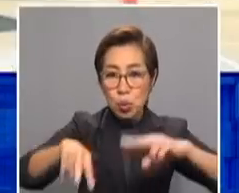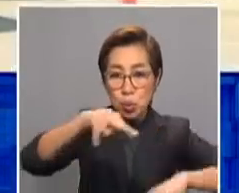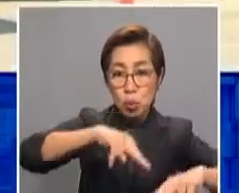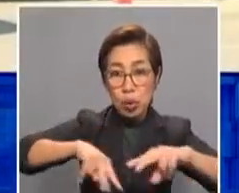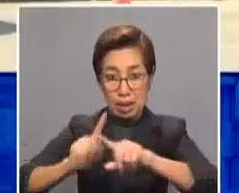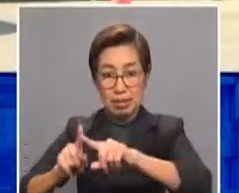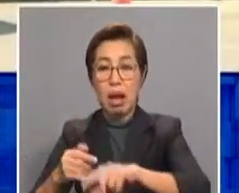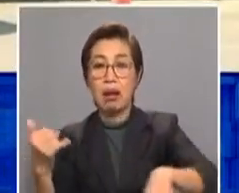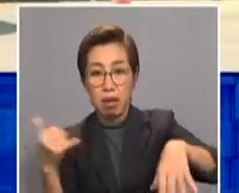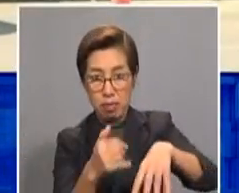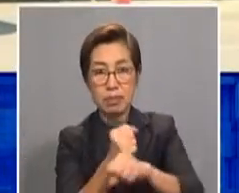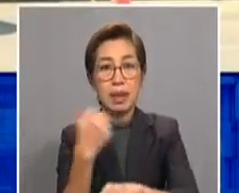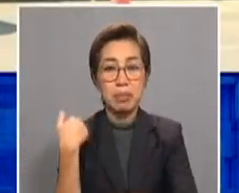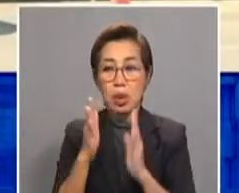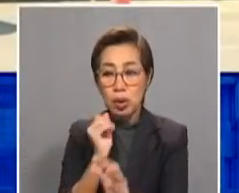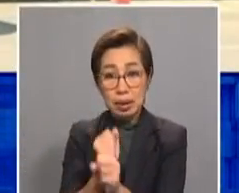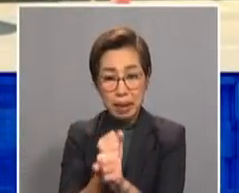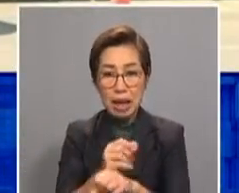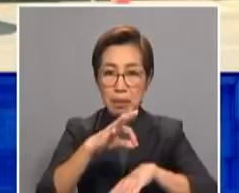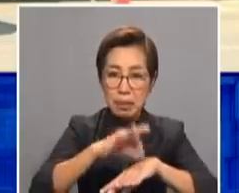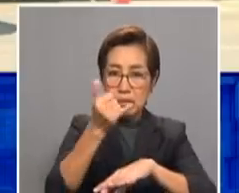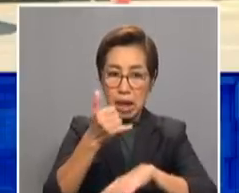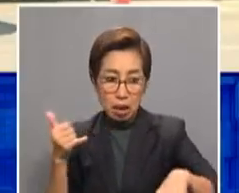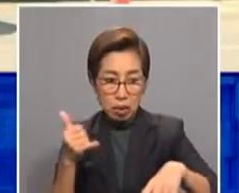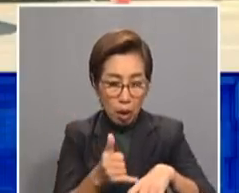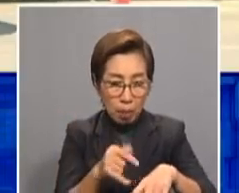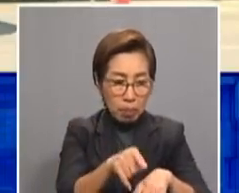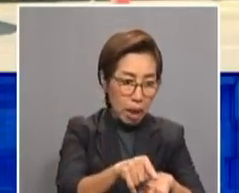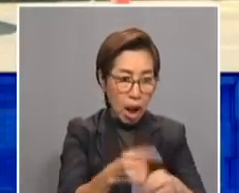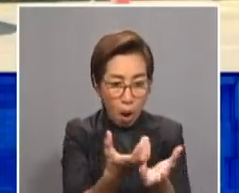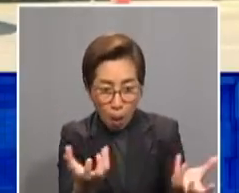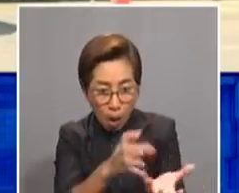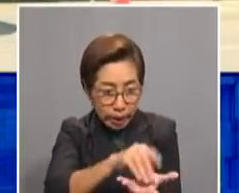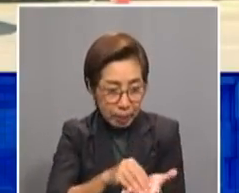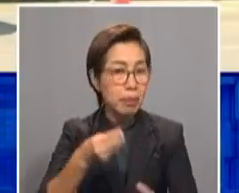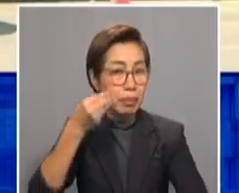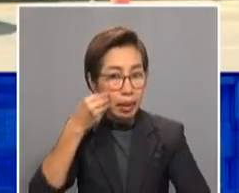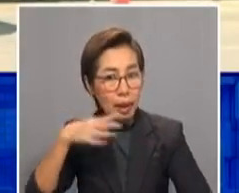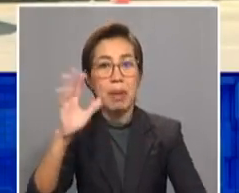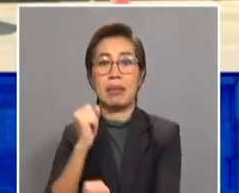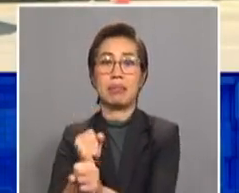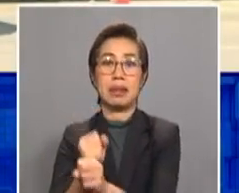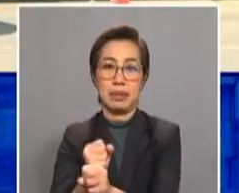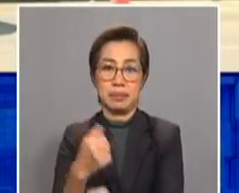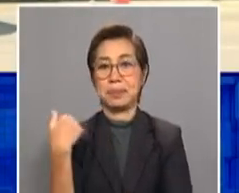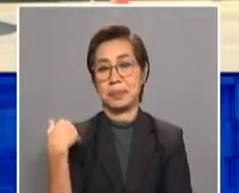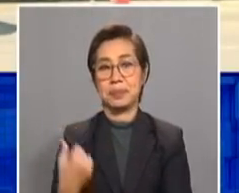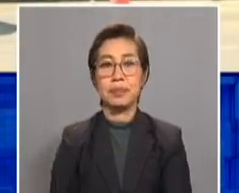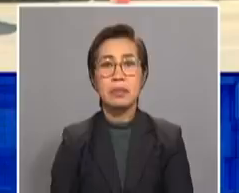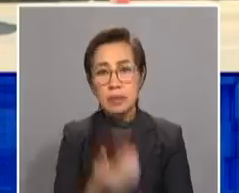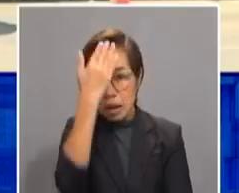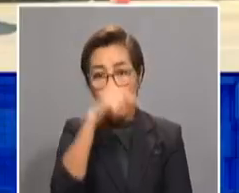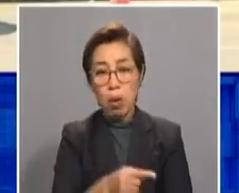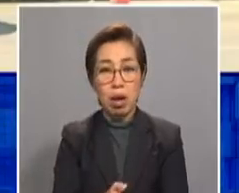ที่รวมถึงพนักงานบางส่วนที่เดินทางมาเก็บข้าวของเพื่อนำงานกลับไปทำที่บ้านนะคะเนื่อง